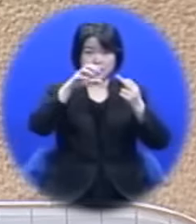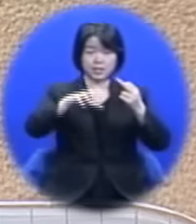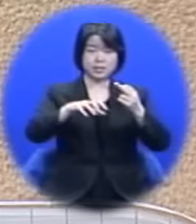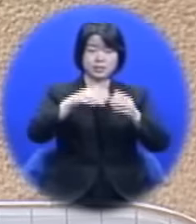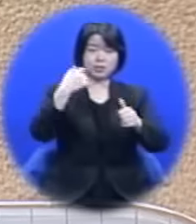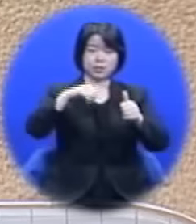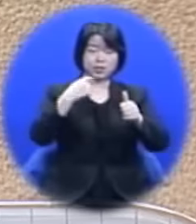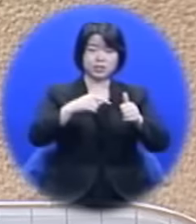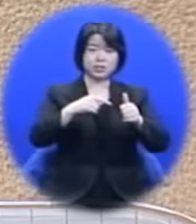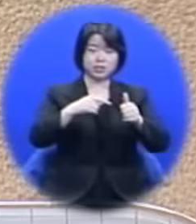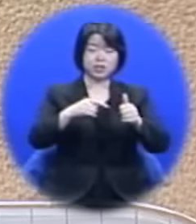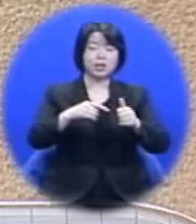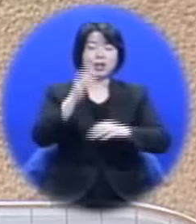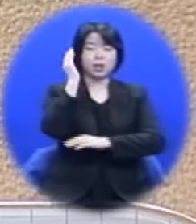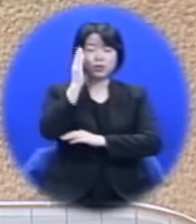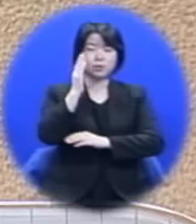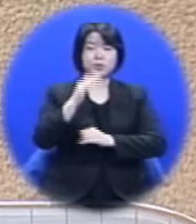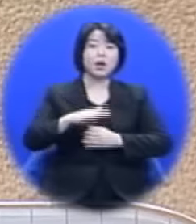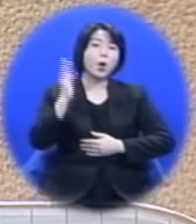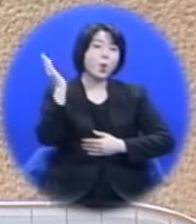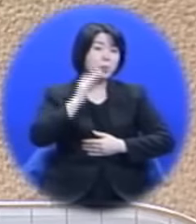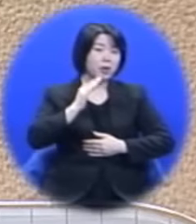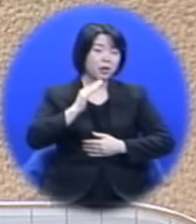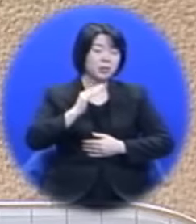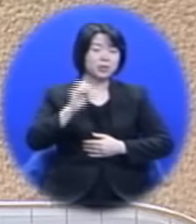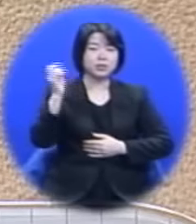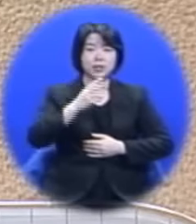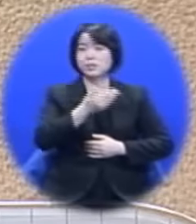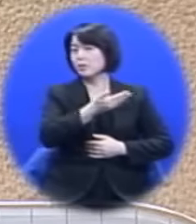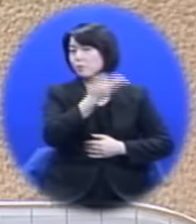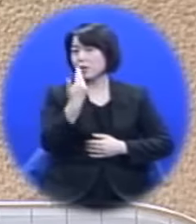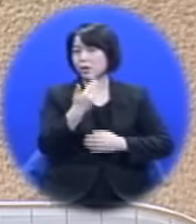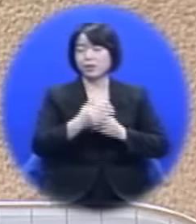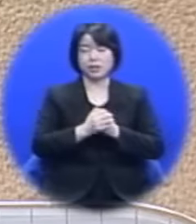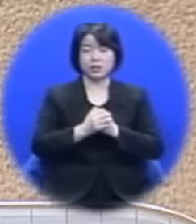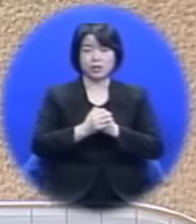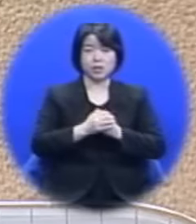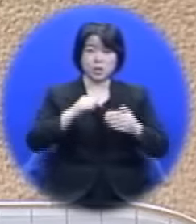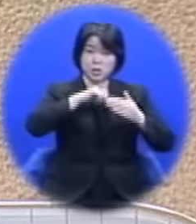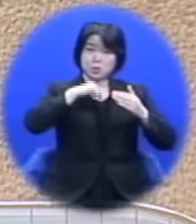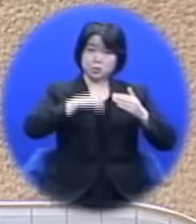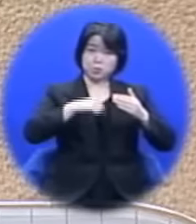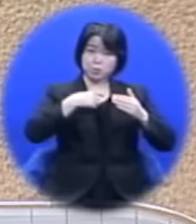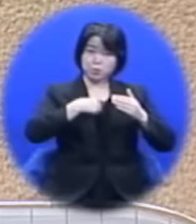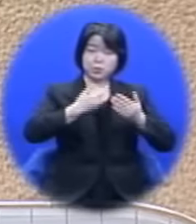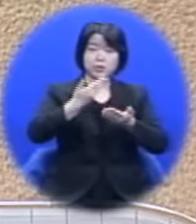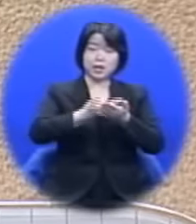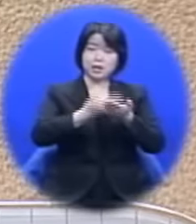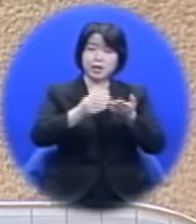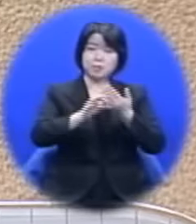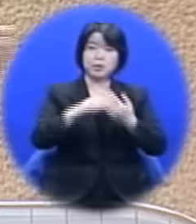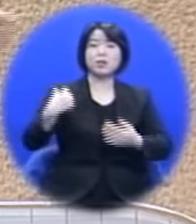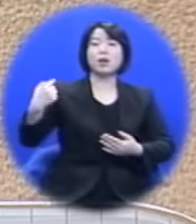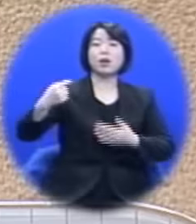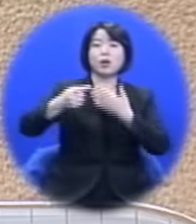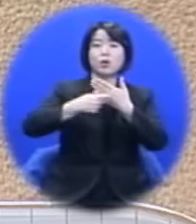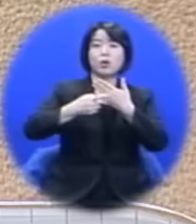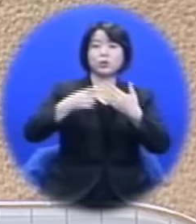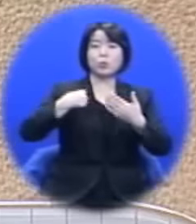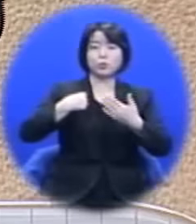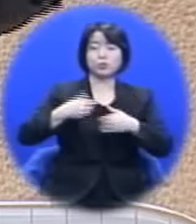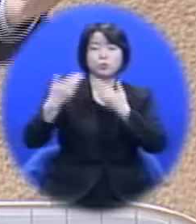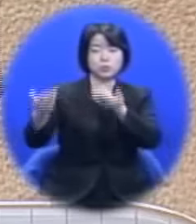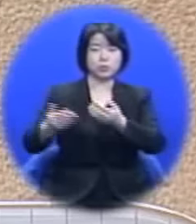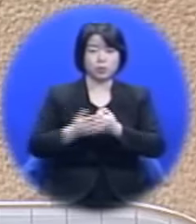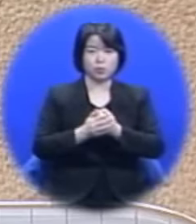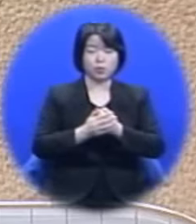오른뺨을 때리면 왼뺨을 돌려대라 속옷을 달라 그러면 겉옷까지 주라 오리를 억지로 가게 하면